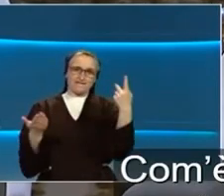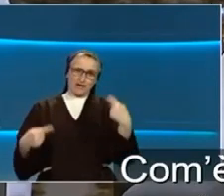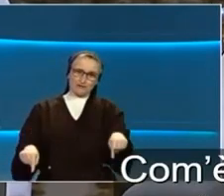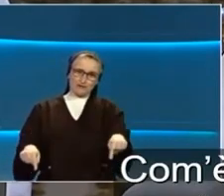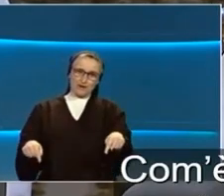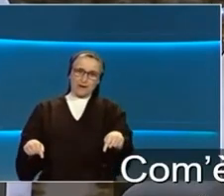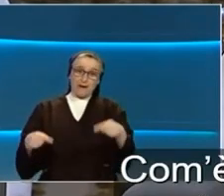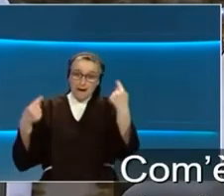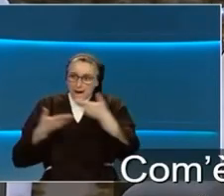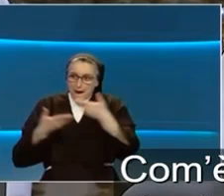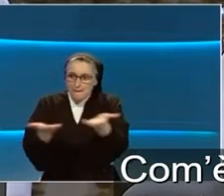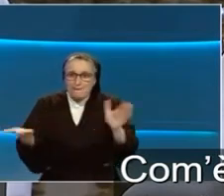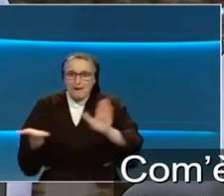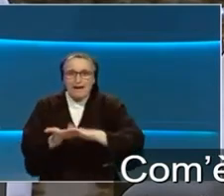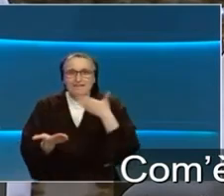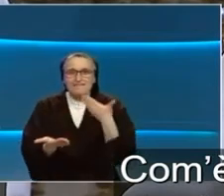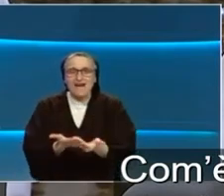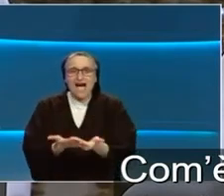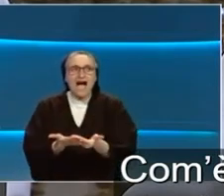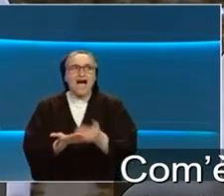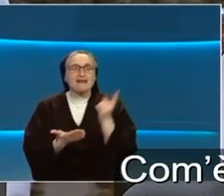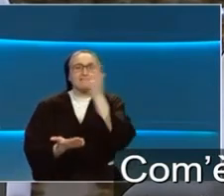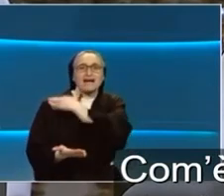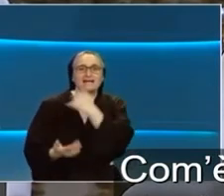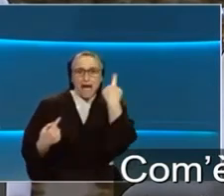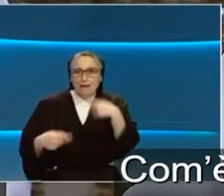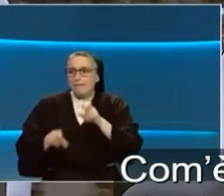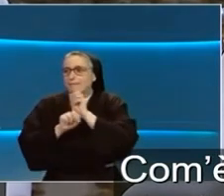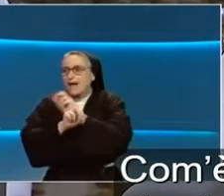담은 교회입니다. 우리는